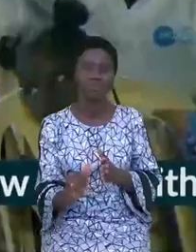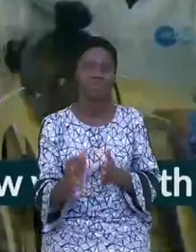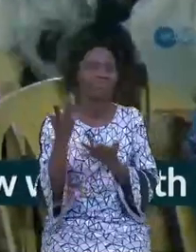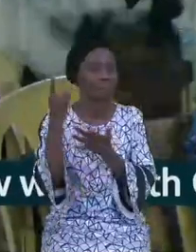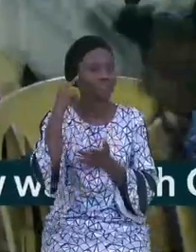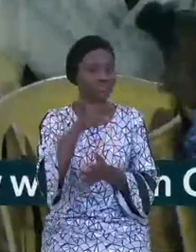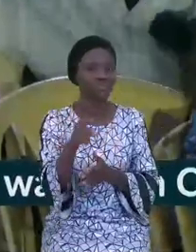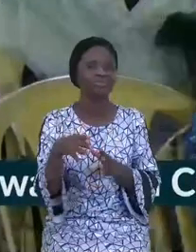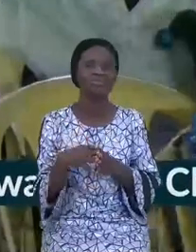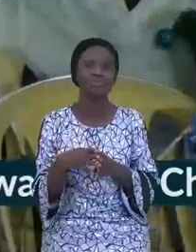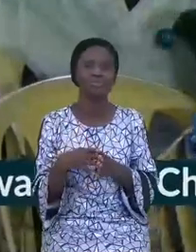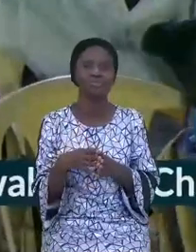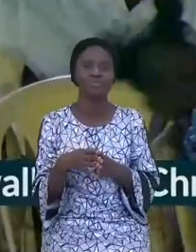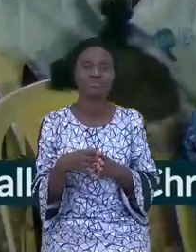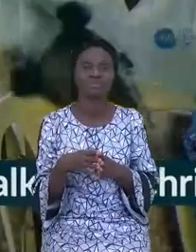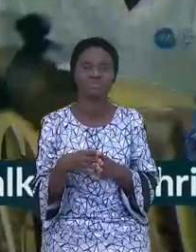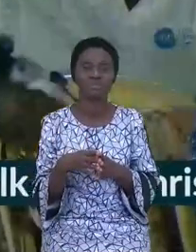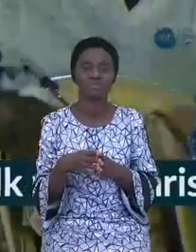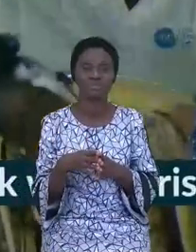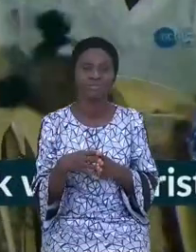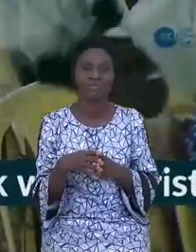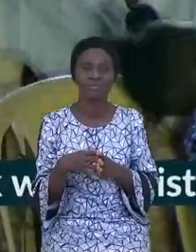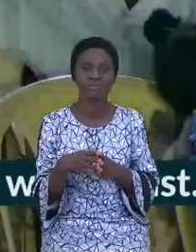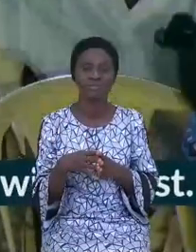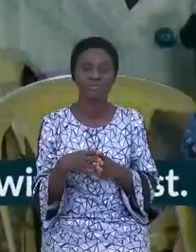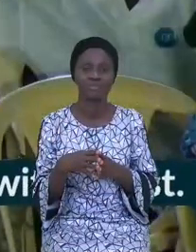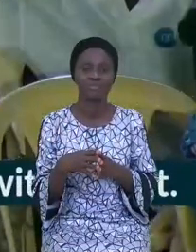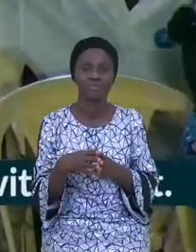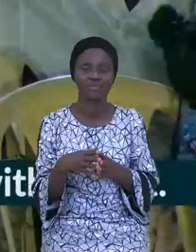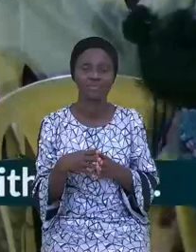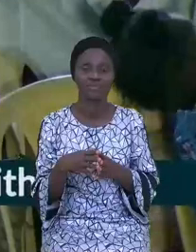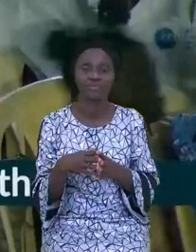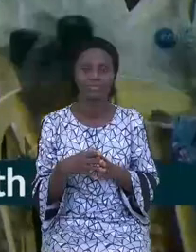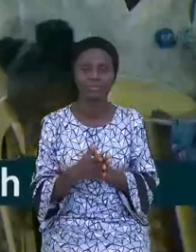Nous vous attendons. Faisons-le vite.